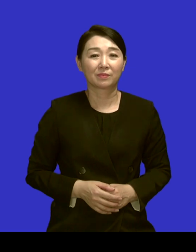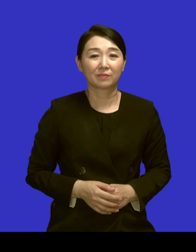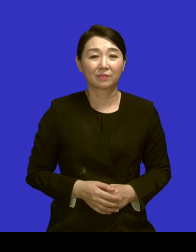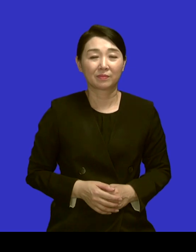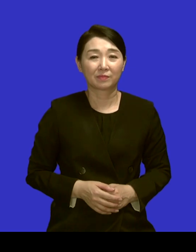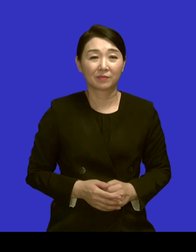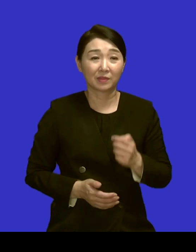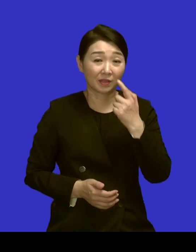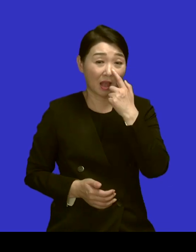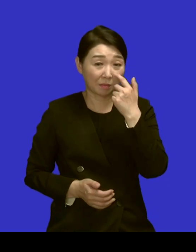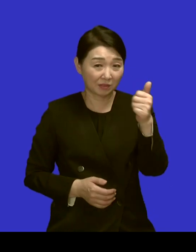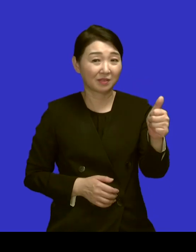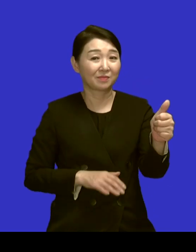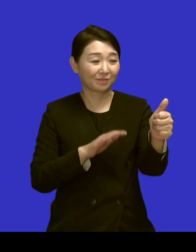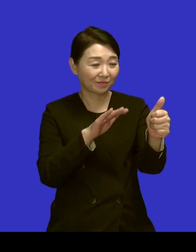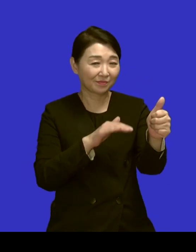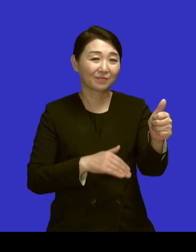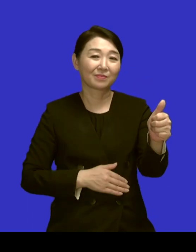아버지,